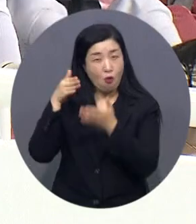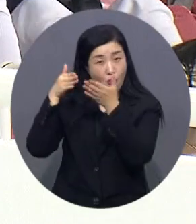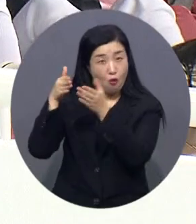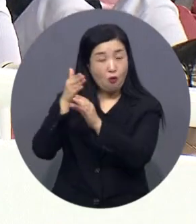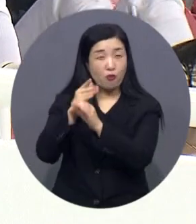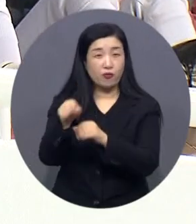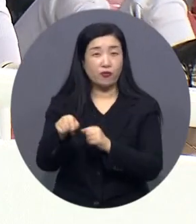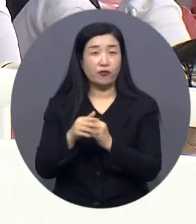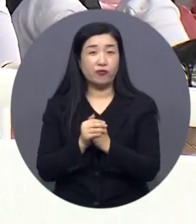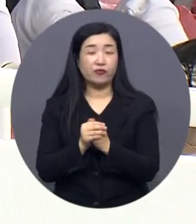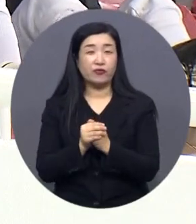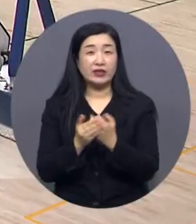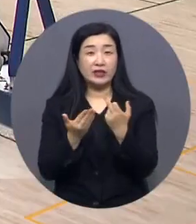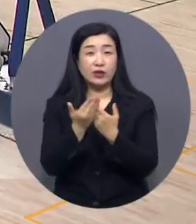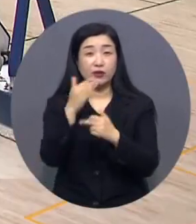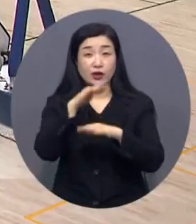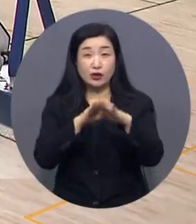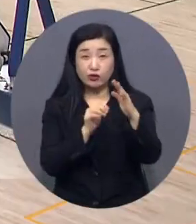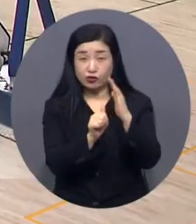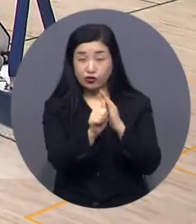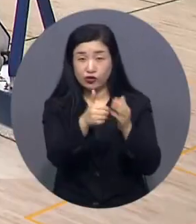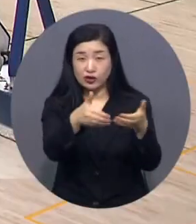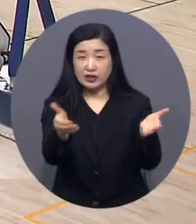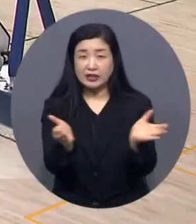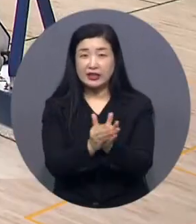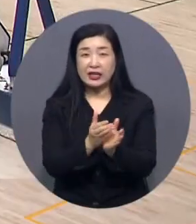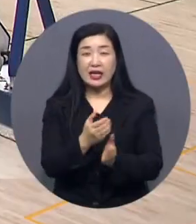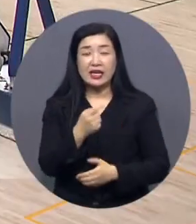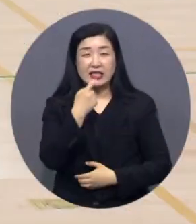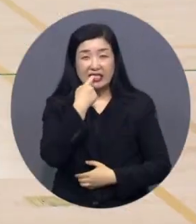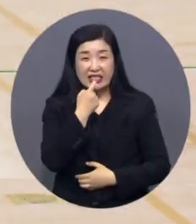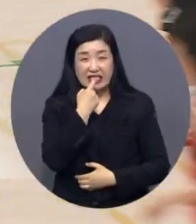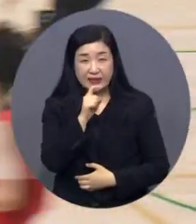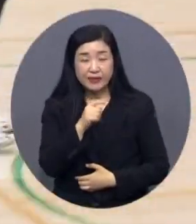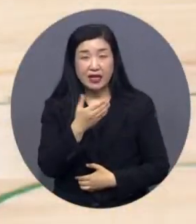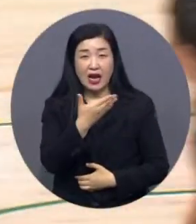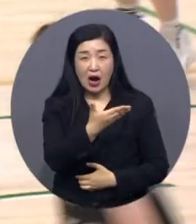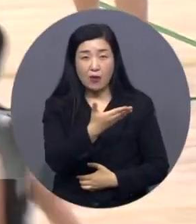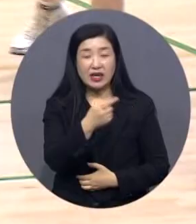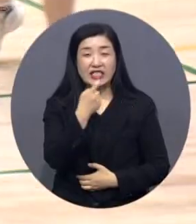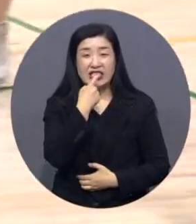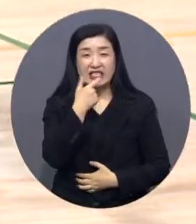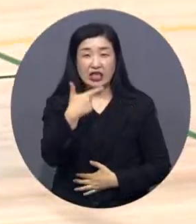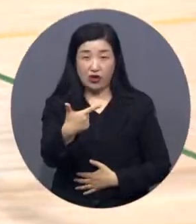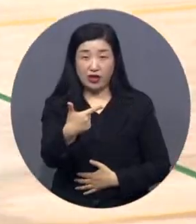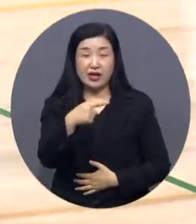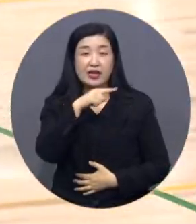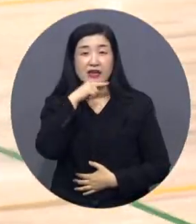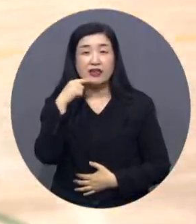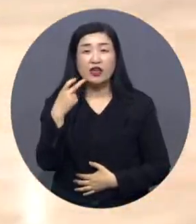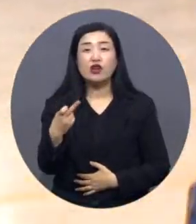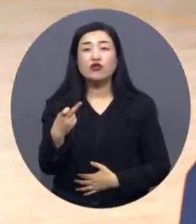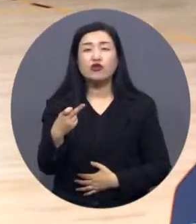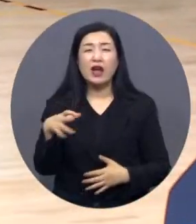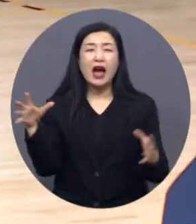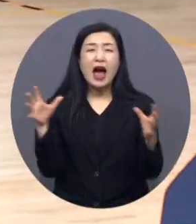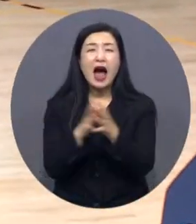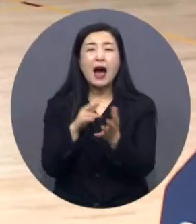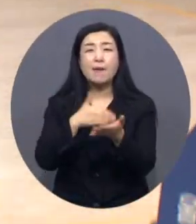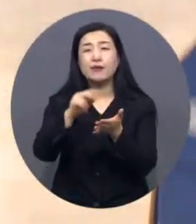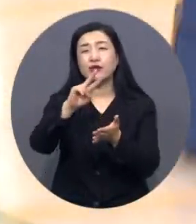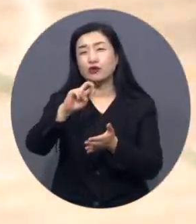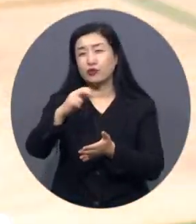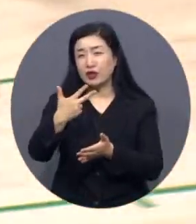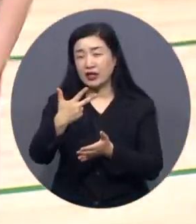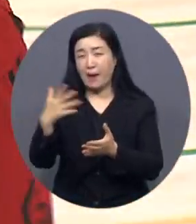끌었습니다. 제주도 선수단은 지금까지 금메달 9개와 은메달 6개, 동메달 12개 등 27개의